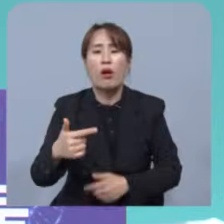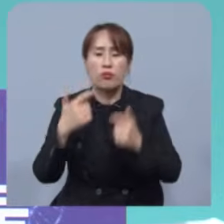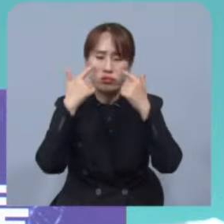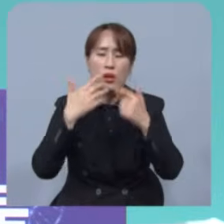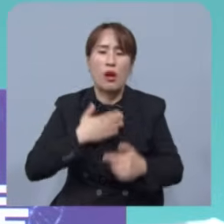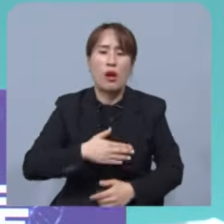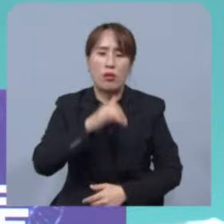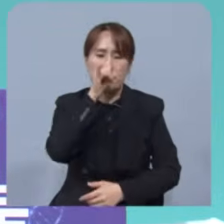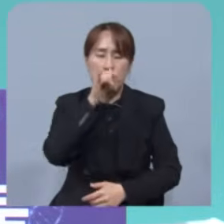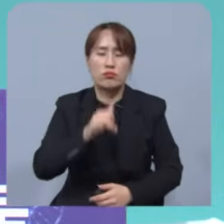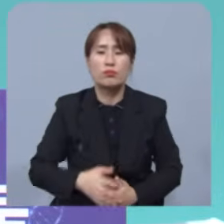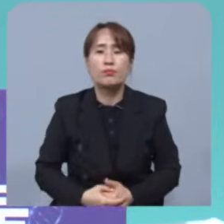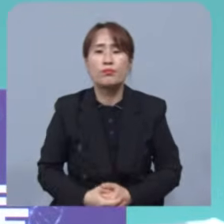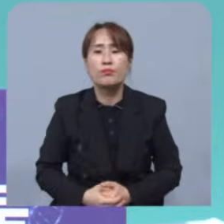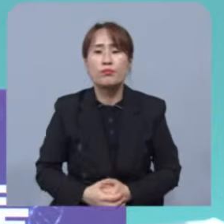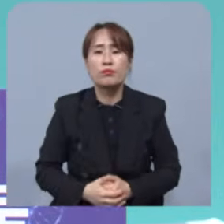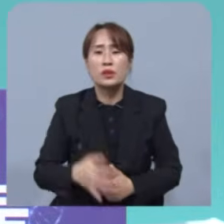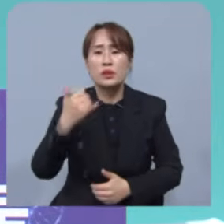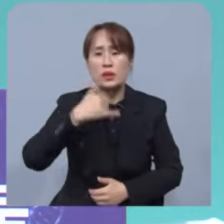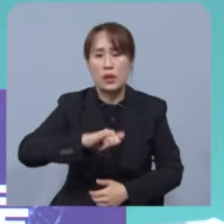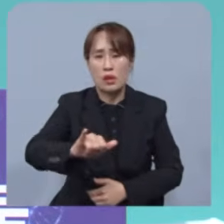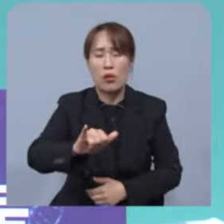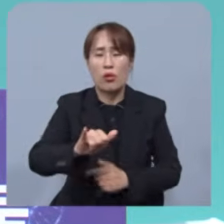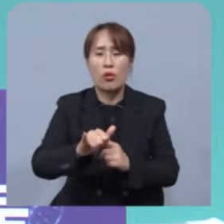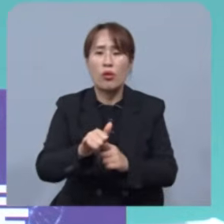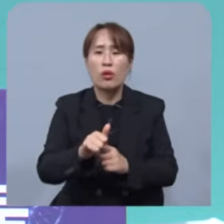분명해요. 특히 자녀들이 이제